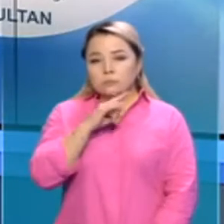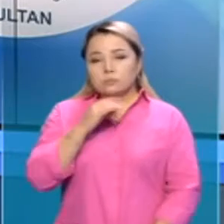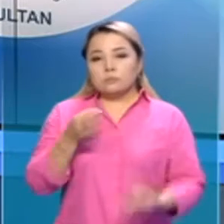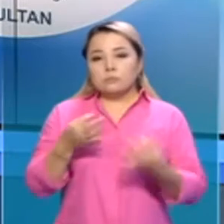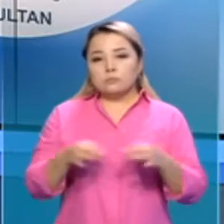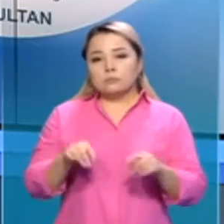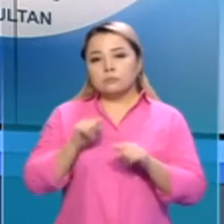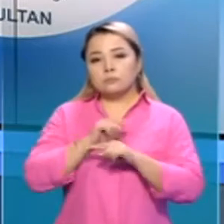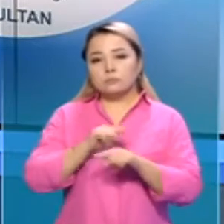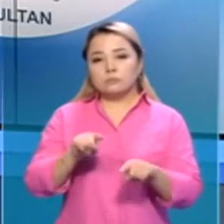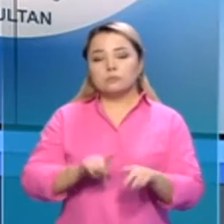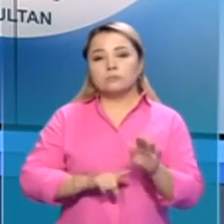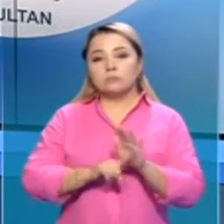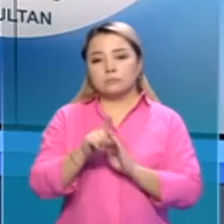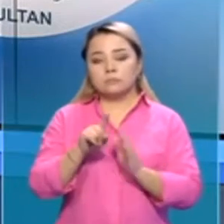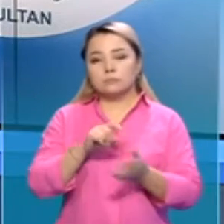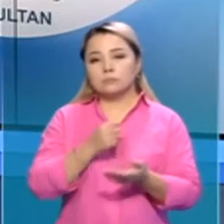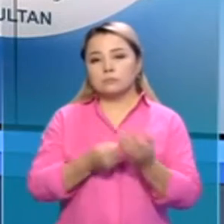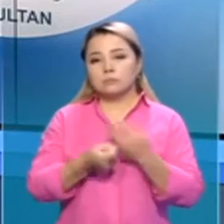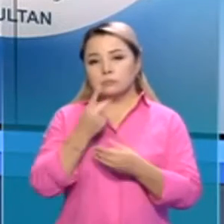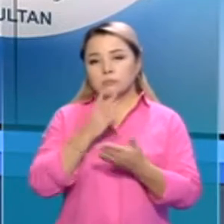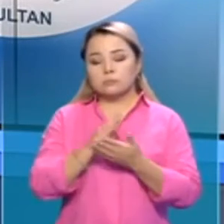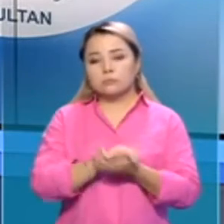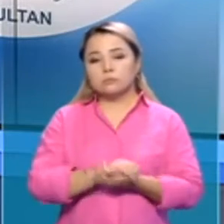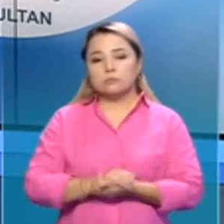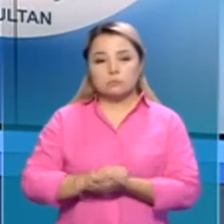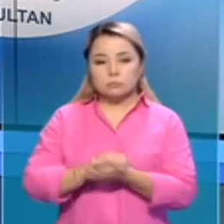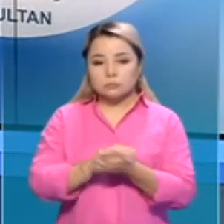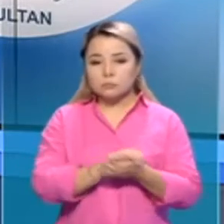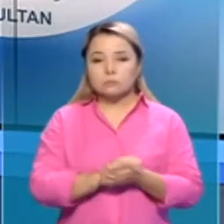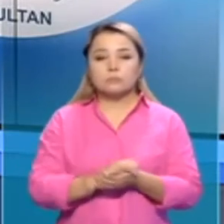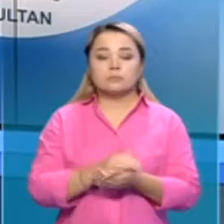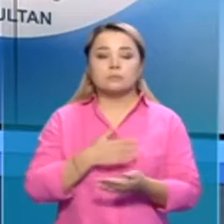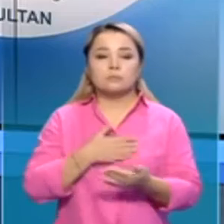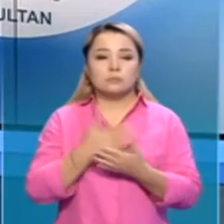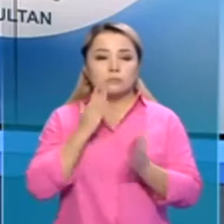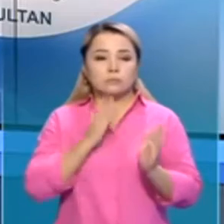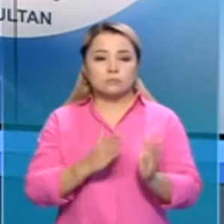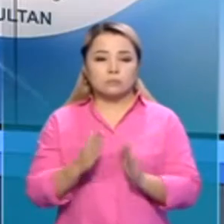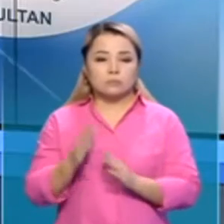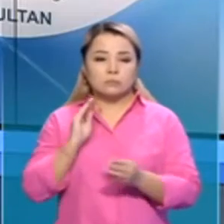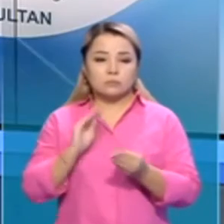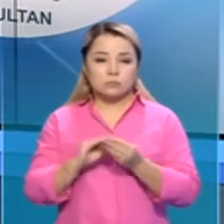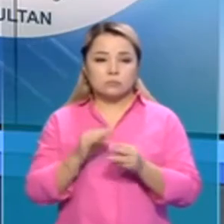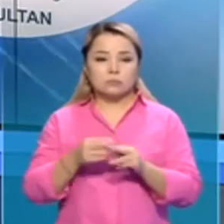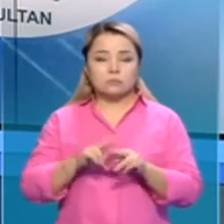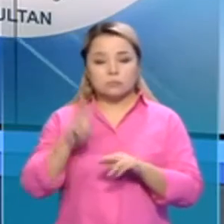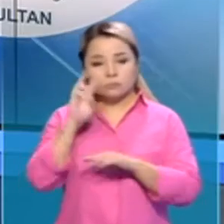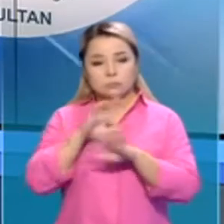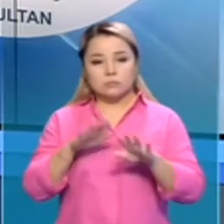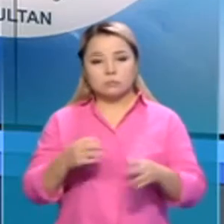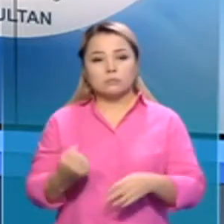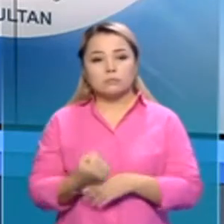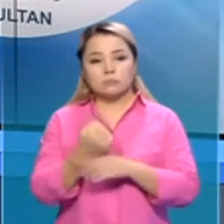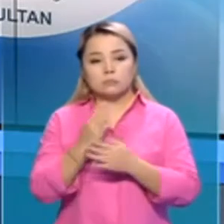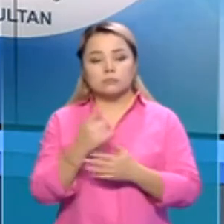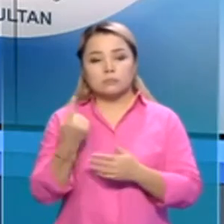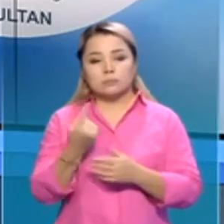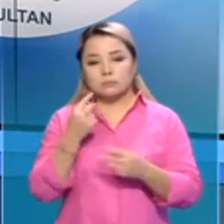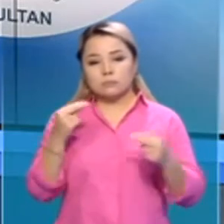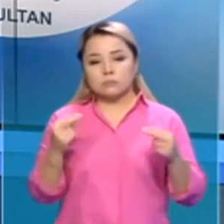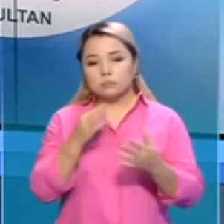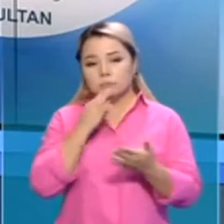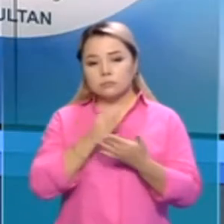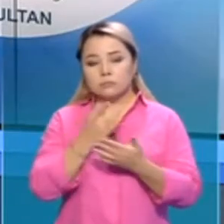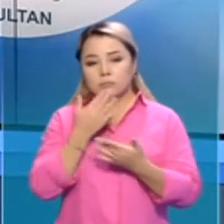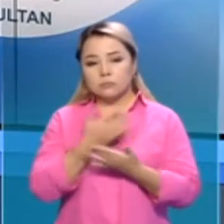Жалғастырамыз. Қазақстан бейбітшілікті насихаттаушы, татулықты пен тұрақтылықты қолдайтын ел. Соның бірден бір дәлелі